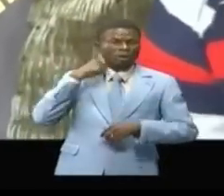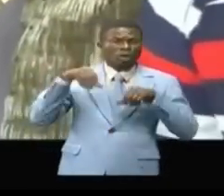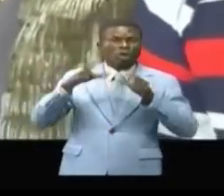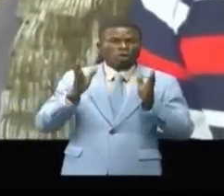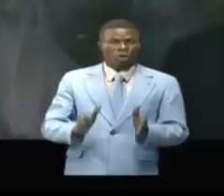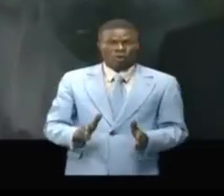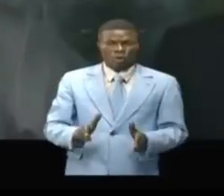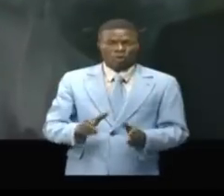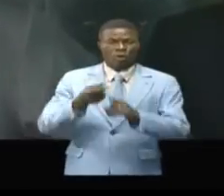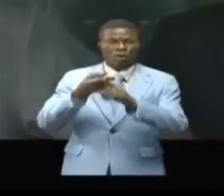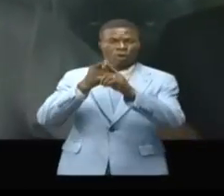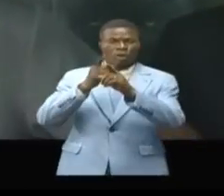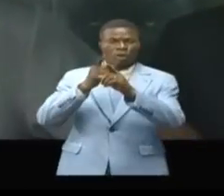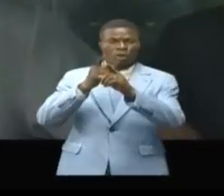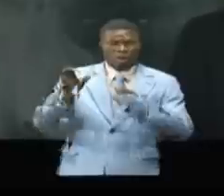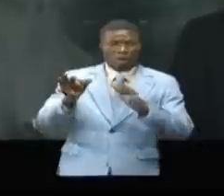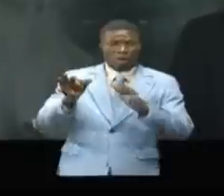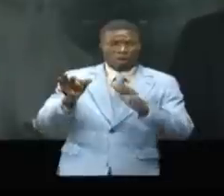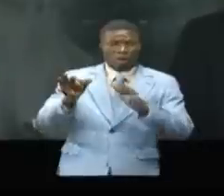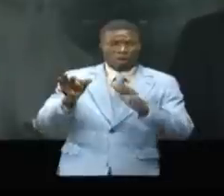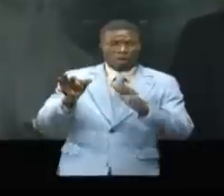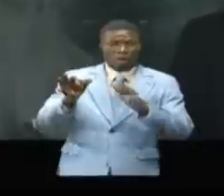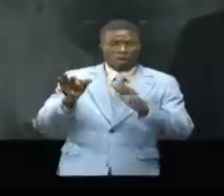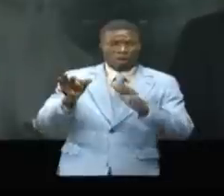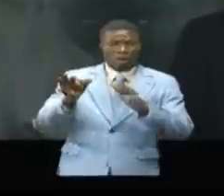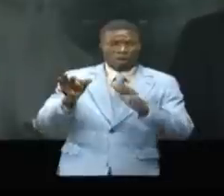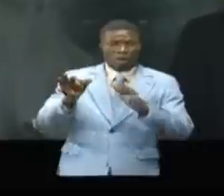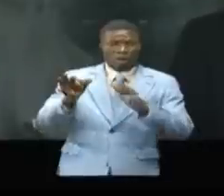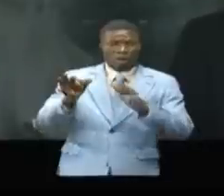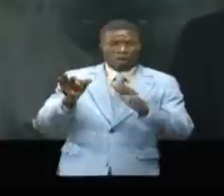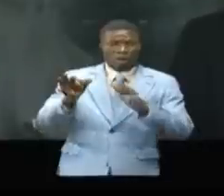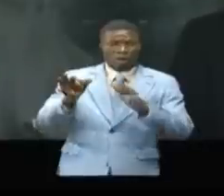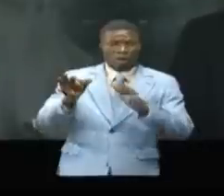congolais expatriés au sein de HB.